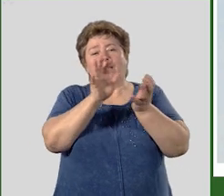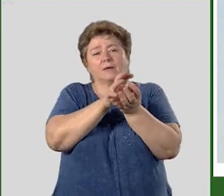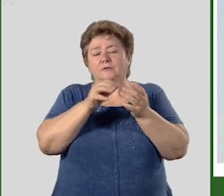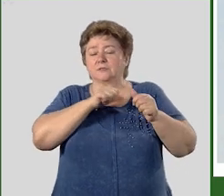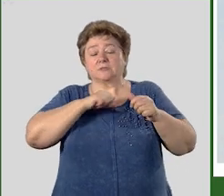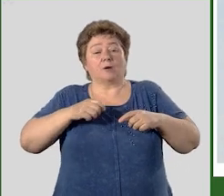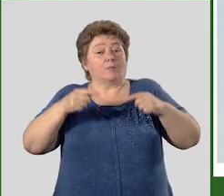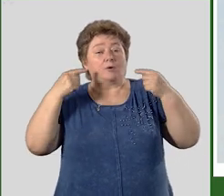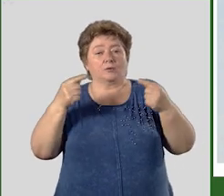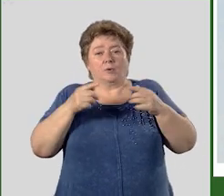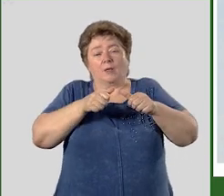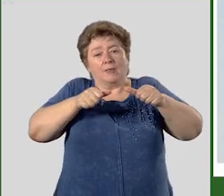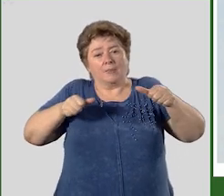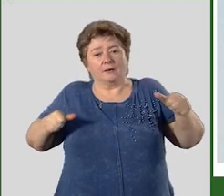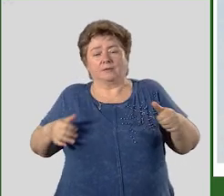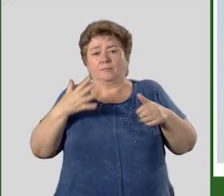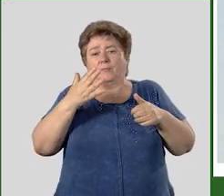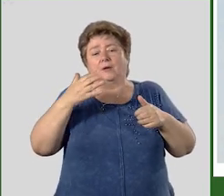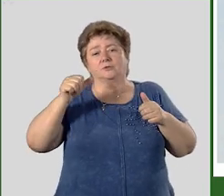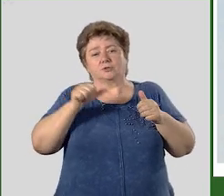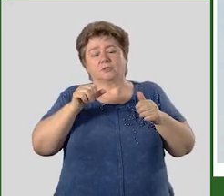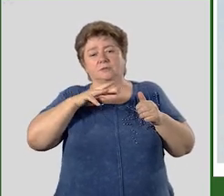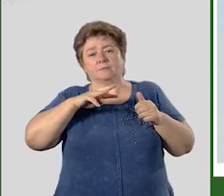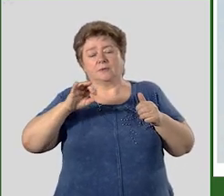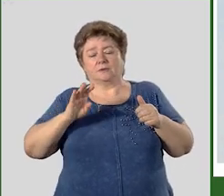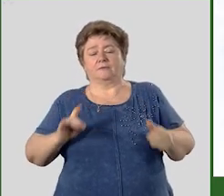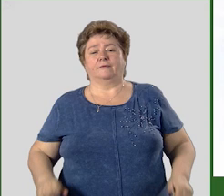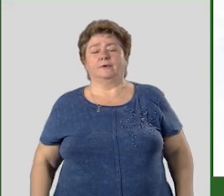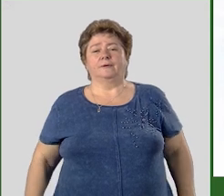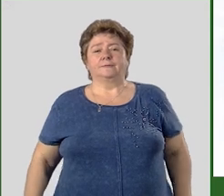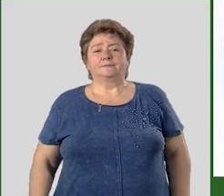самый крупный, длина 5-6 метров.